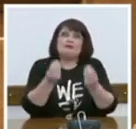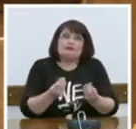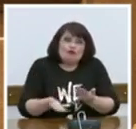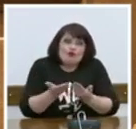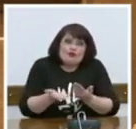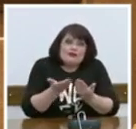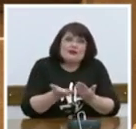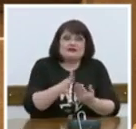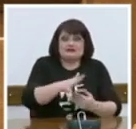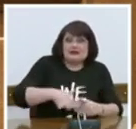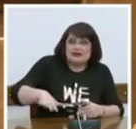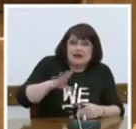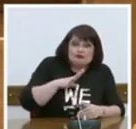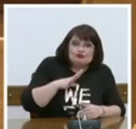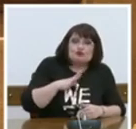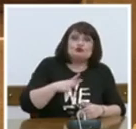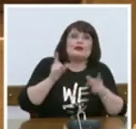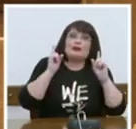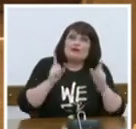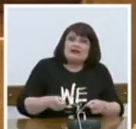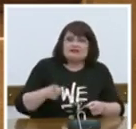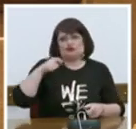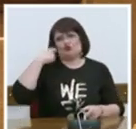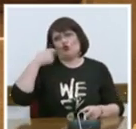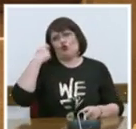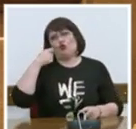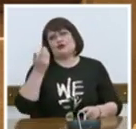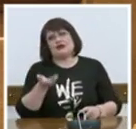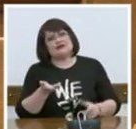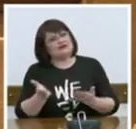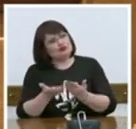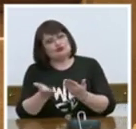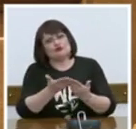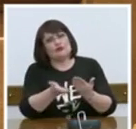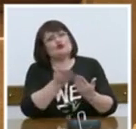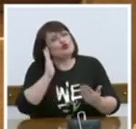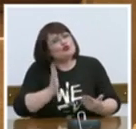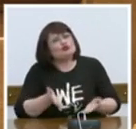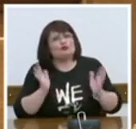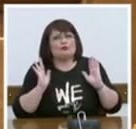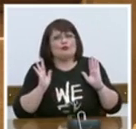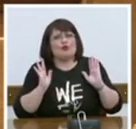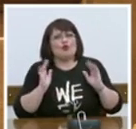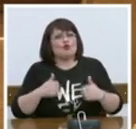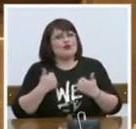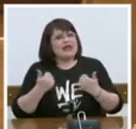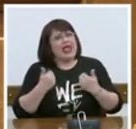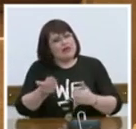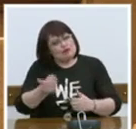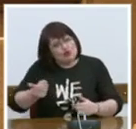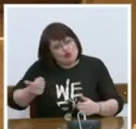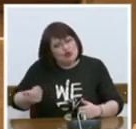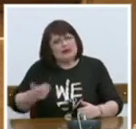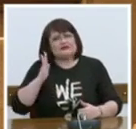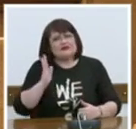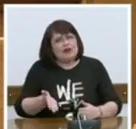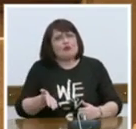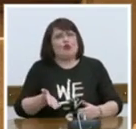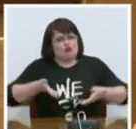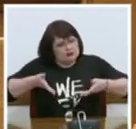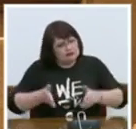μας που θα αποφασίσουν να γίνουν γονείς σε κατά το δυνατόν νεαρή ηλικία, ώστε να μπορούν να